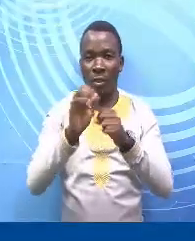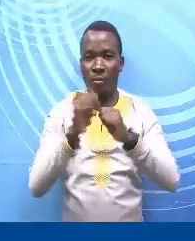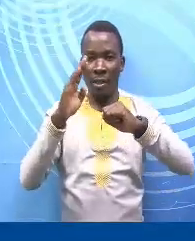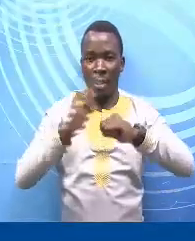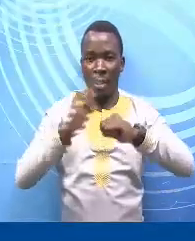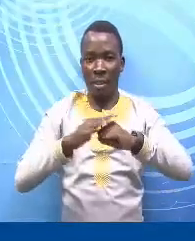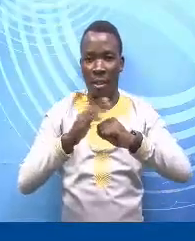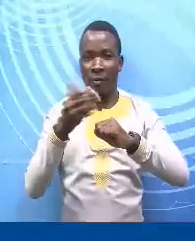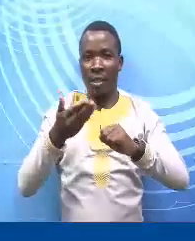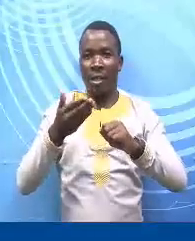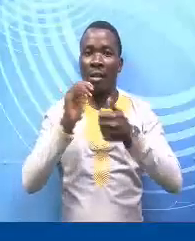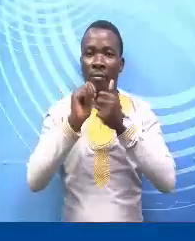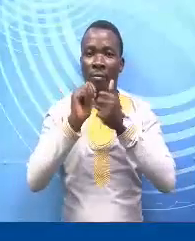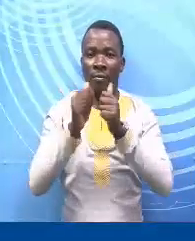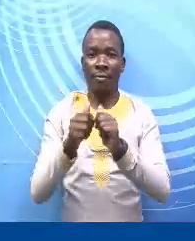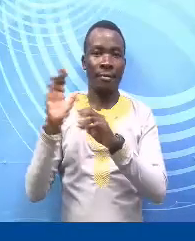Dufite n'amakuru avugwa mu mikino.